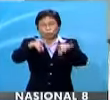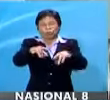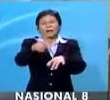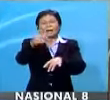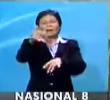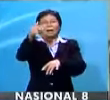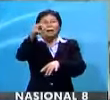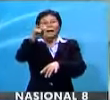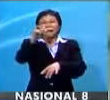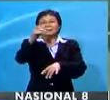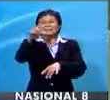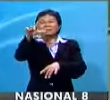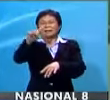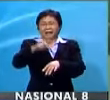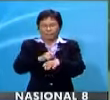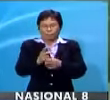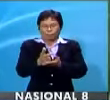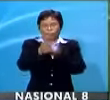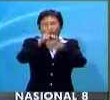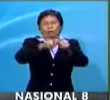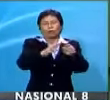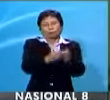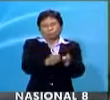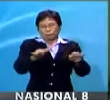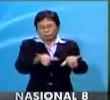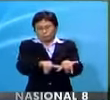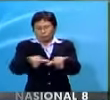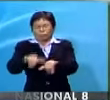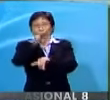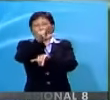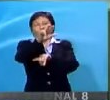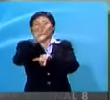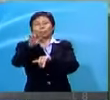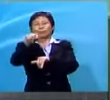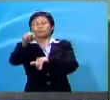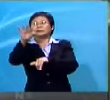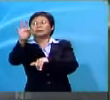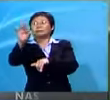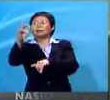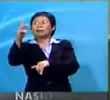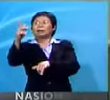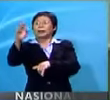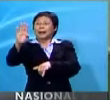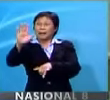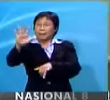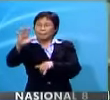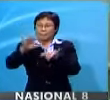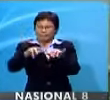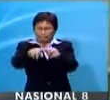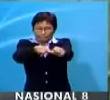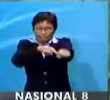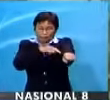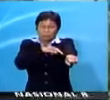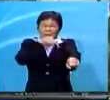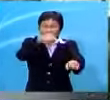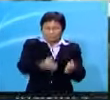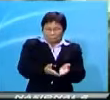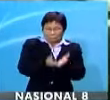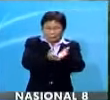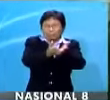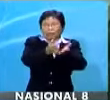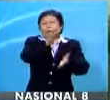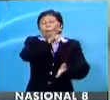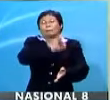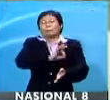di Pelabuhan Klang berukuran 34.95 me panjang B class versel merupakan aset bagi